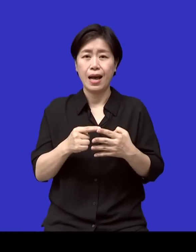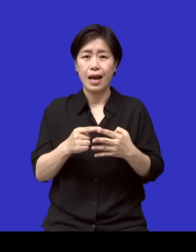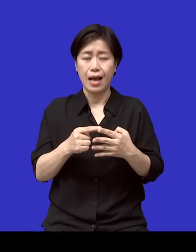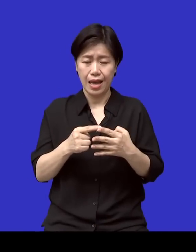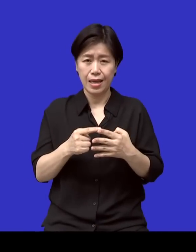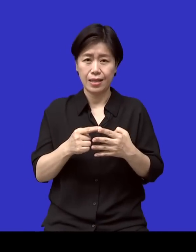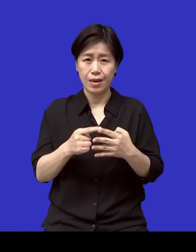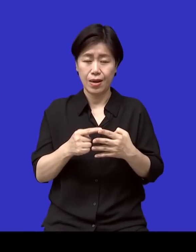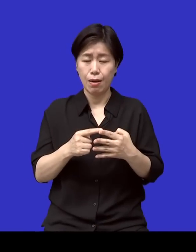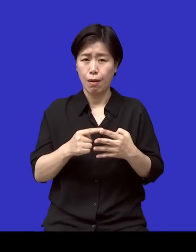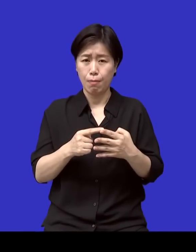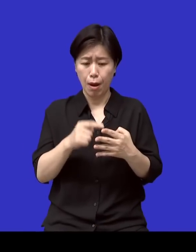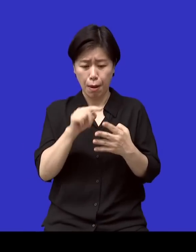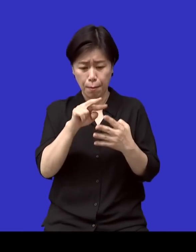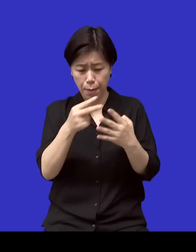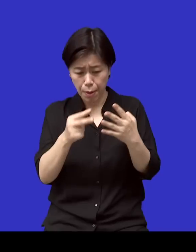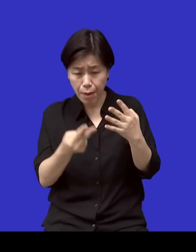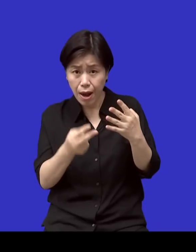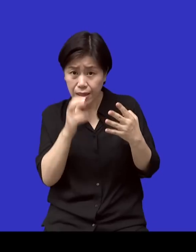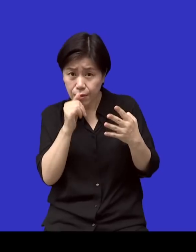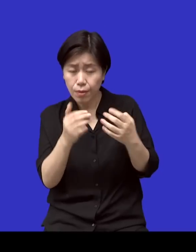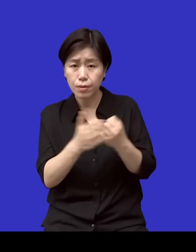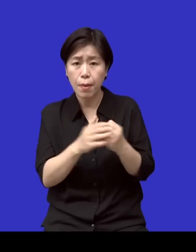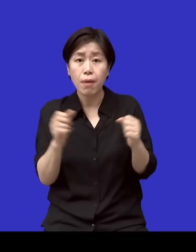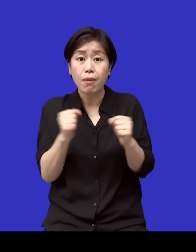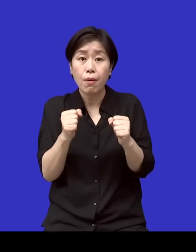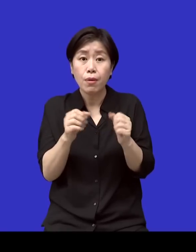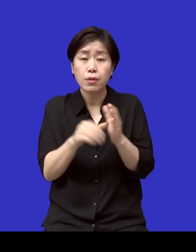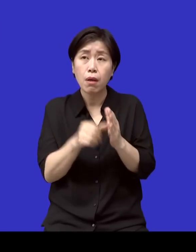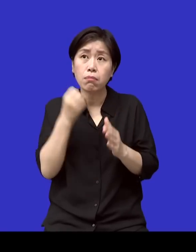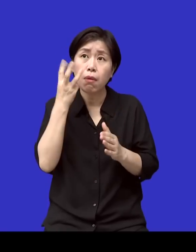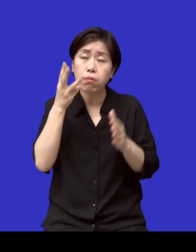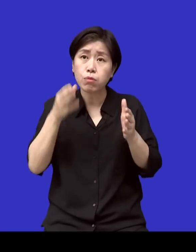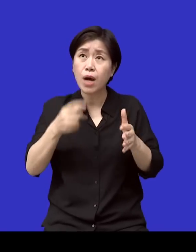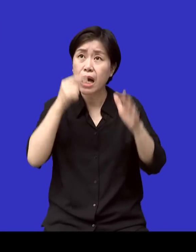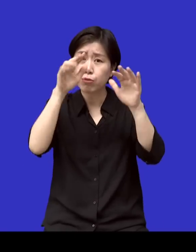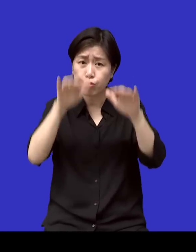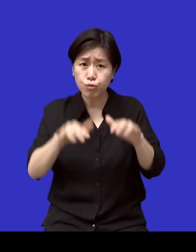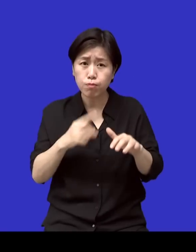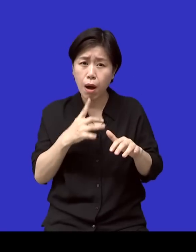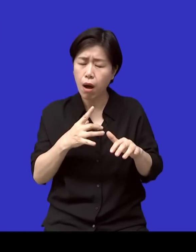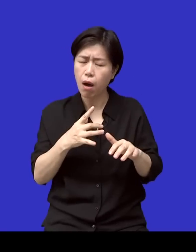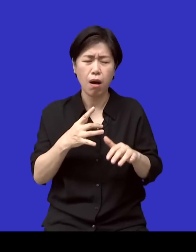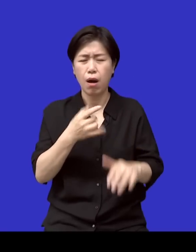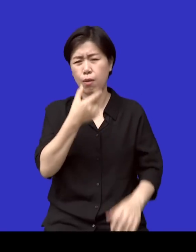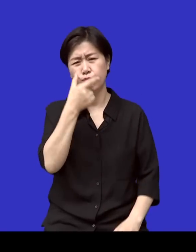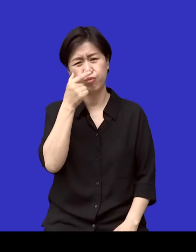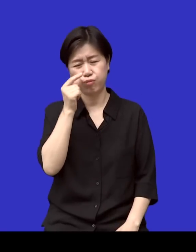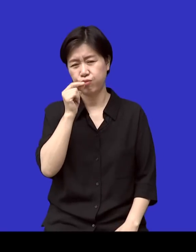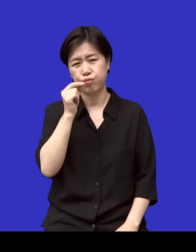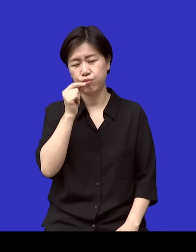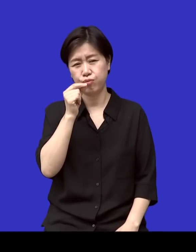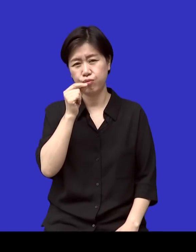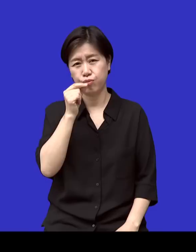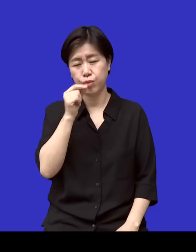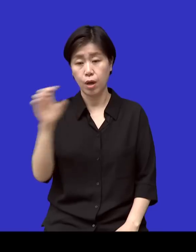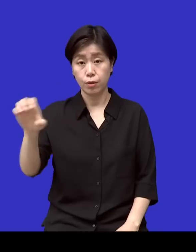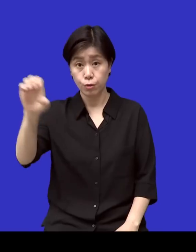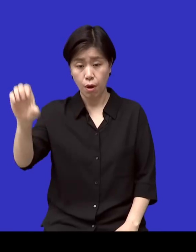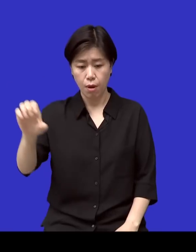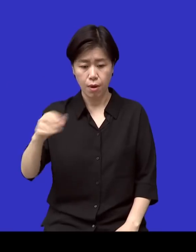그렇기 때문에 겨울에서 3개월 타는 걸로는 사실 택도 없다고 생각하거든요. 그렇죠. 많이 환경도 좀 많이 다르고